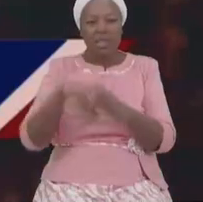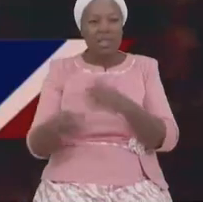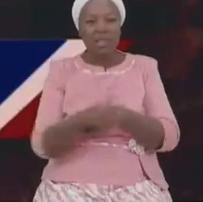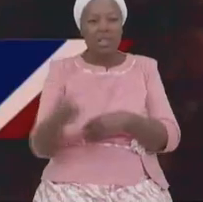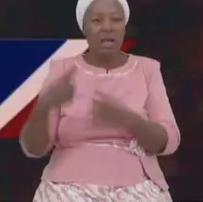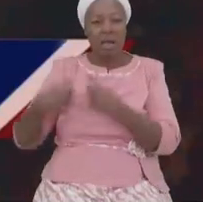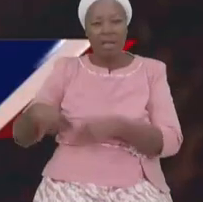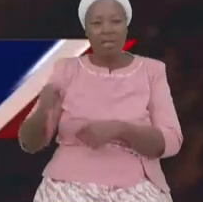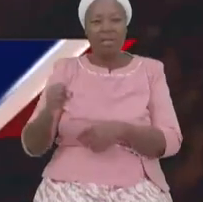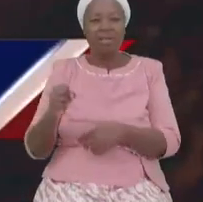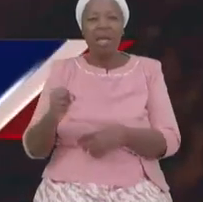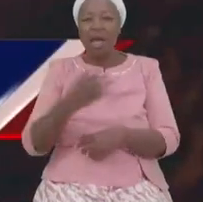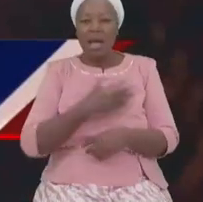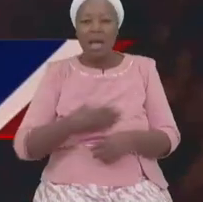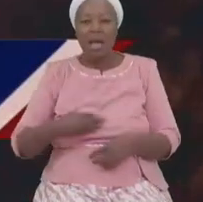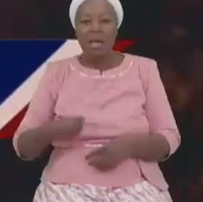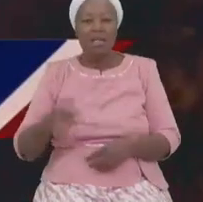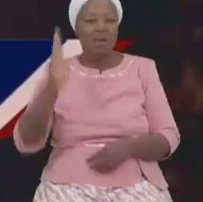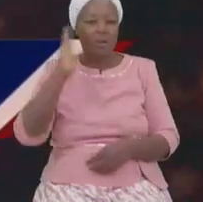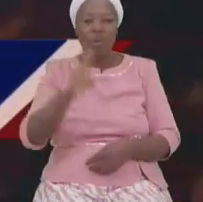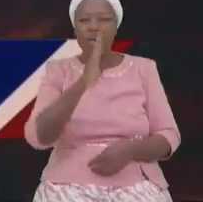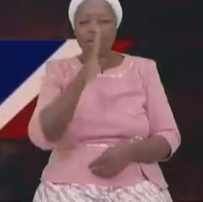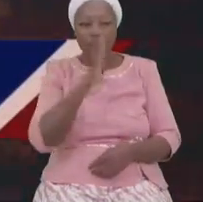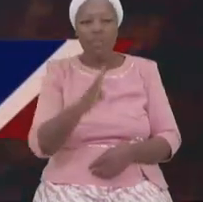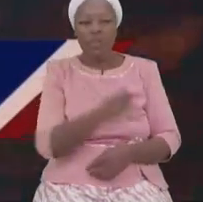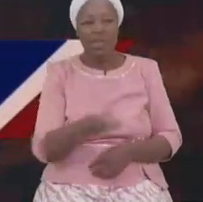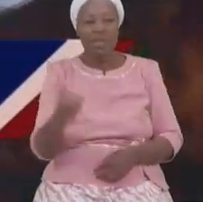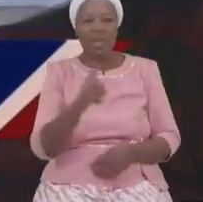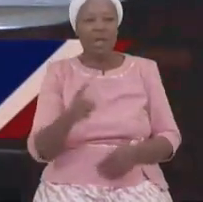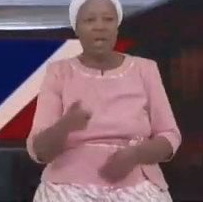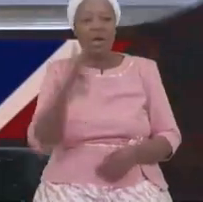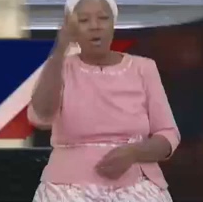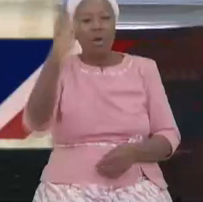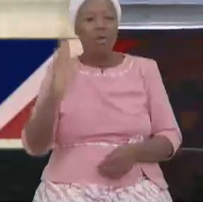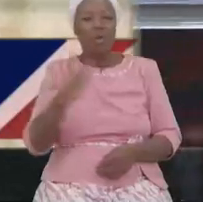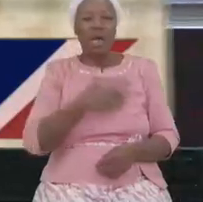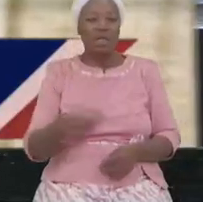serai leur Dieu, et ils seront mon peuple. »